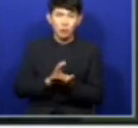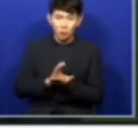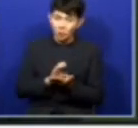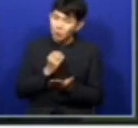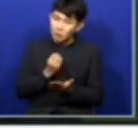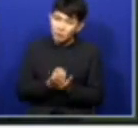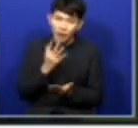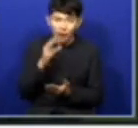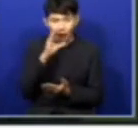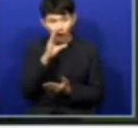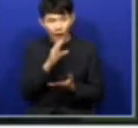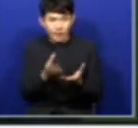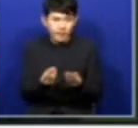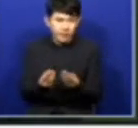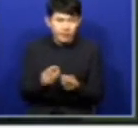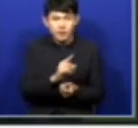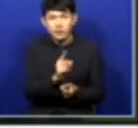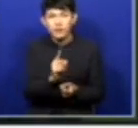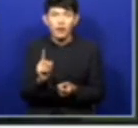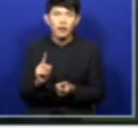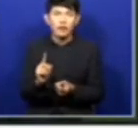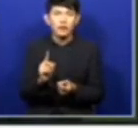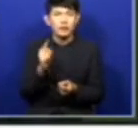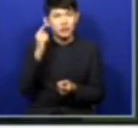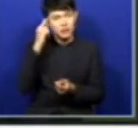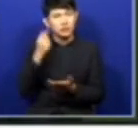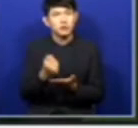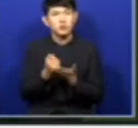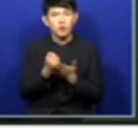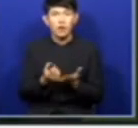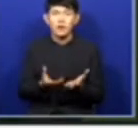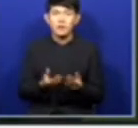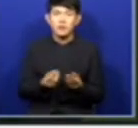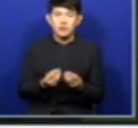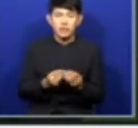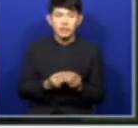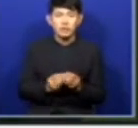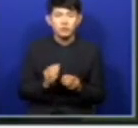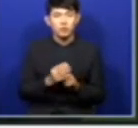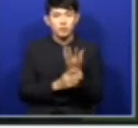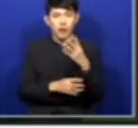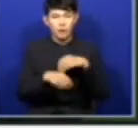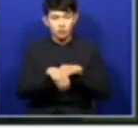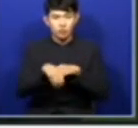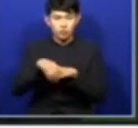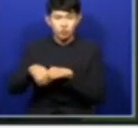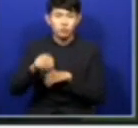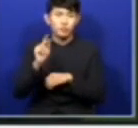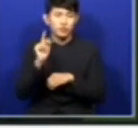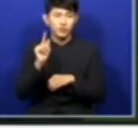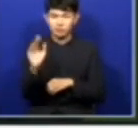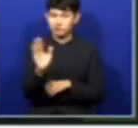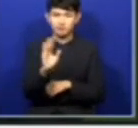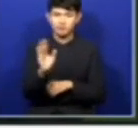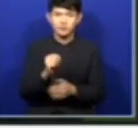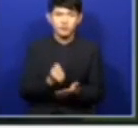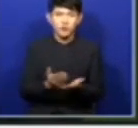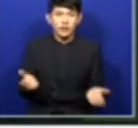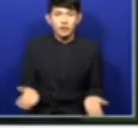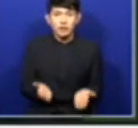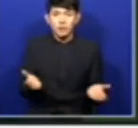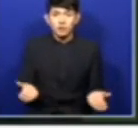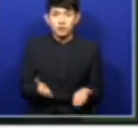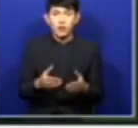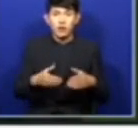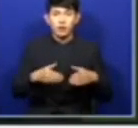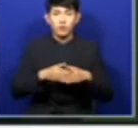ไปหาซื้อที่ดินเพื่อเพิ่มพื้นที่สีเขียวไม่ต้องเลยครับเราสนับสนุนให้ภาคเอกชนใ